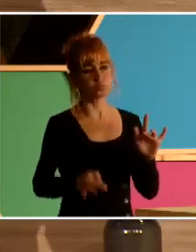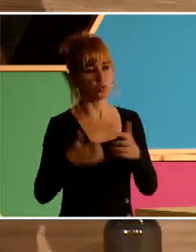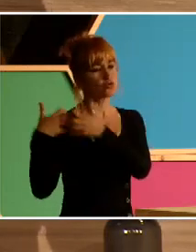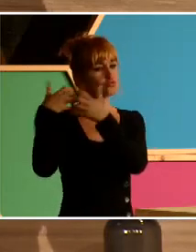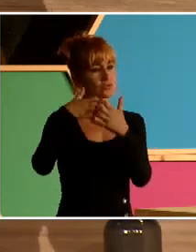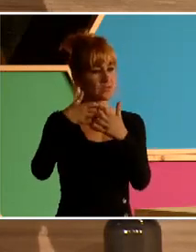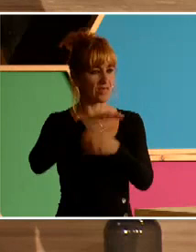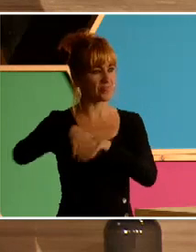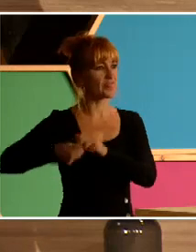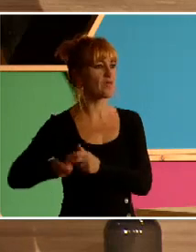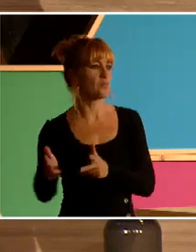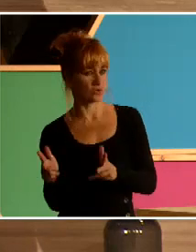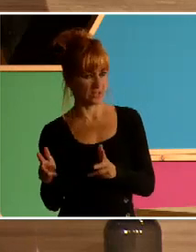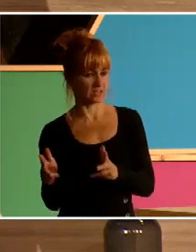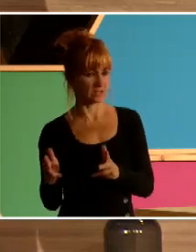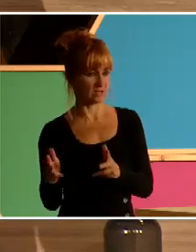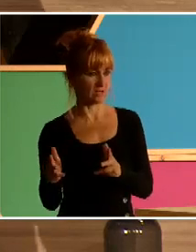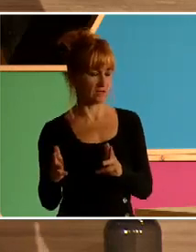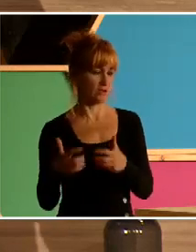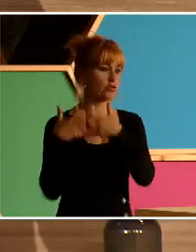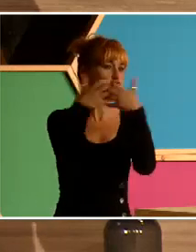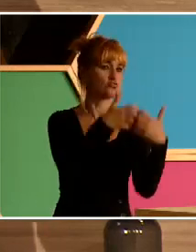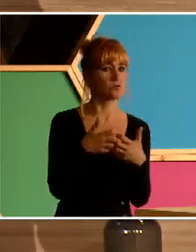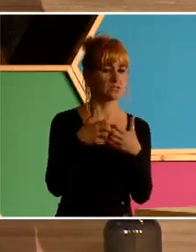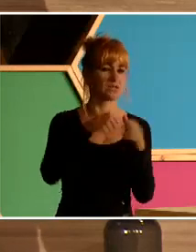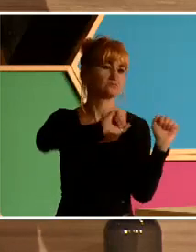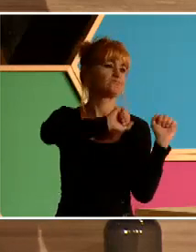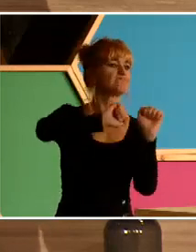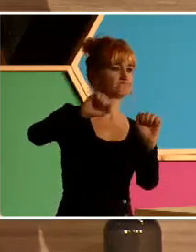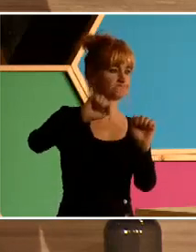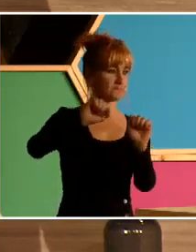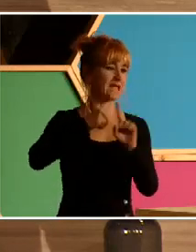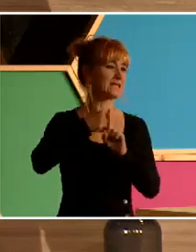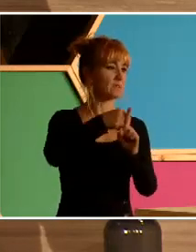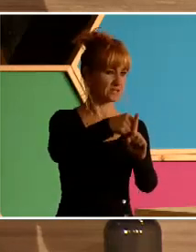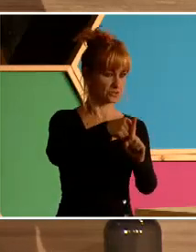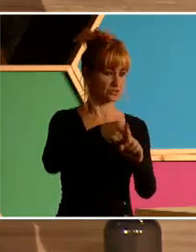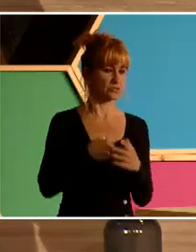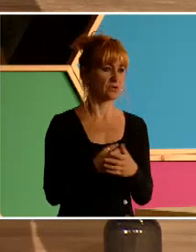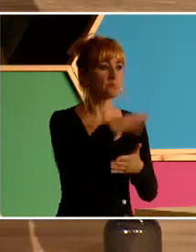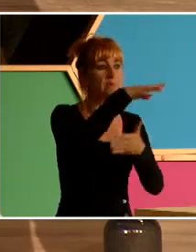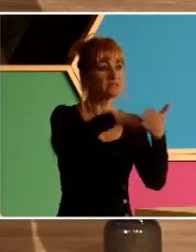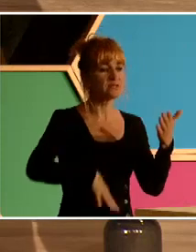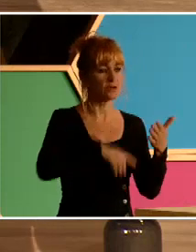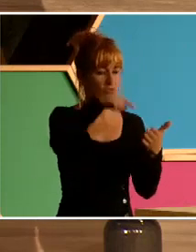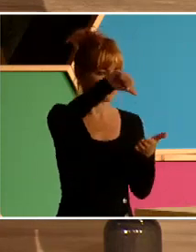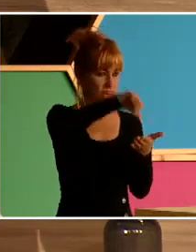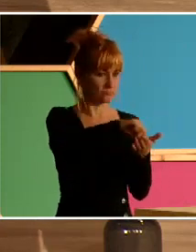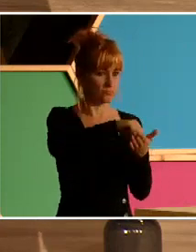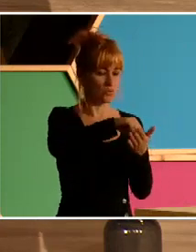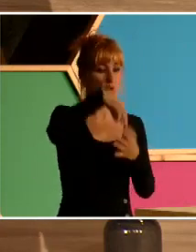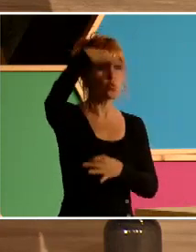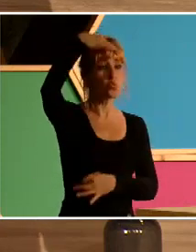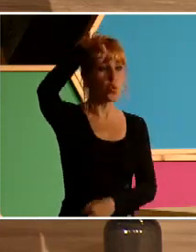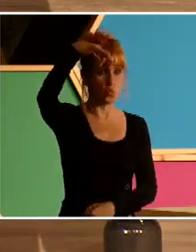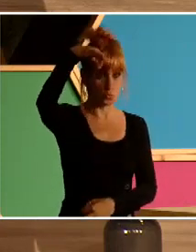lluites antirepressives. I per això Barcelona és l'única gran ciutat d'Europa